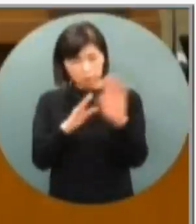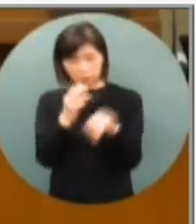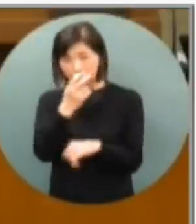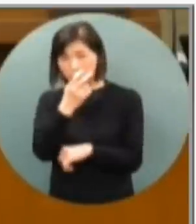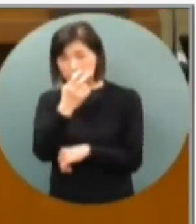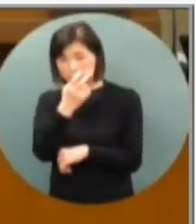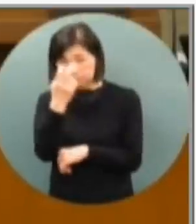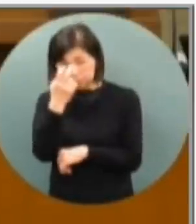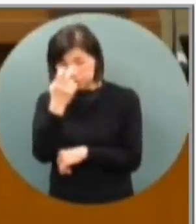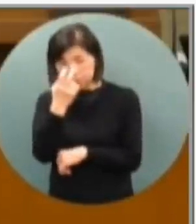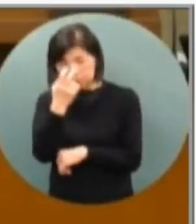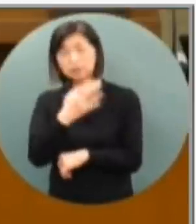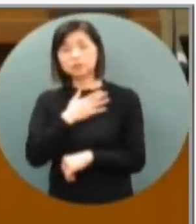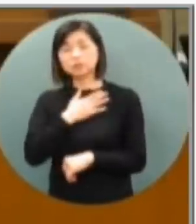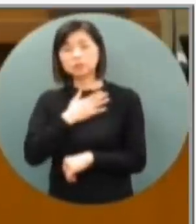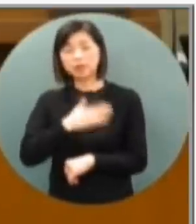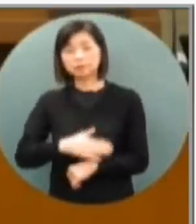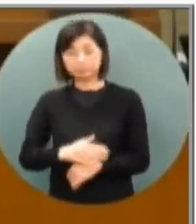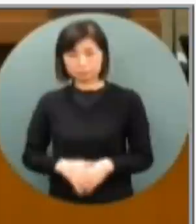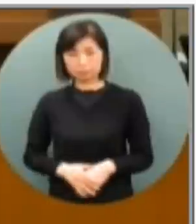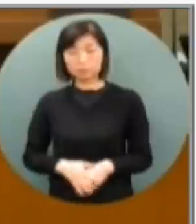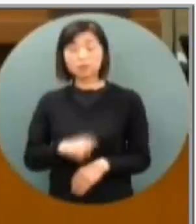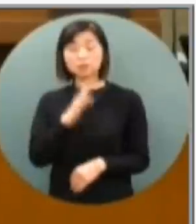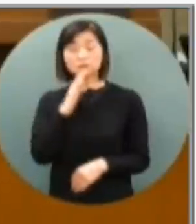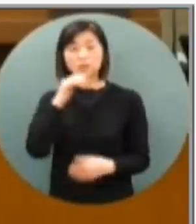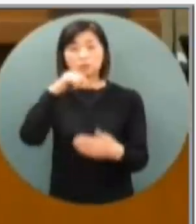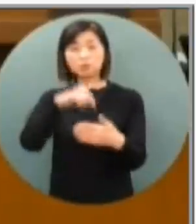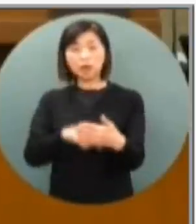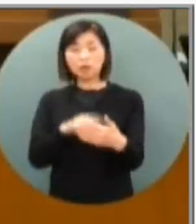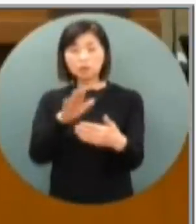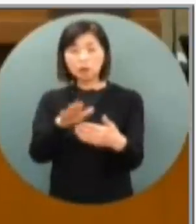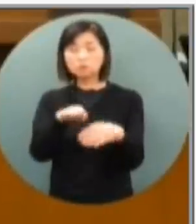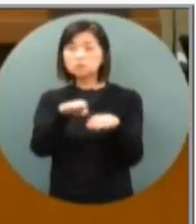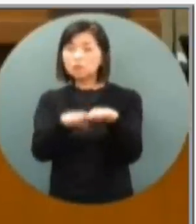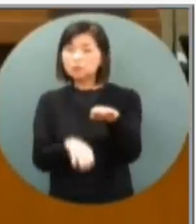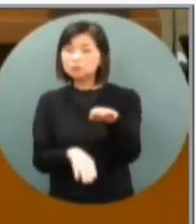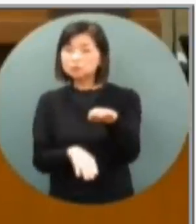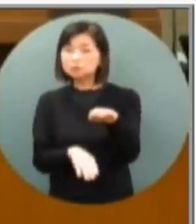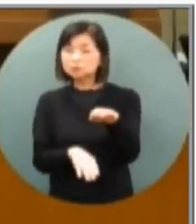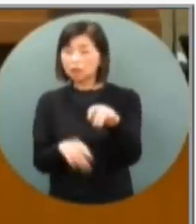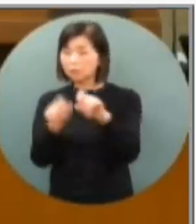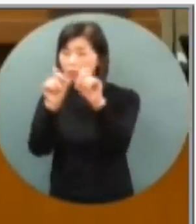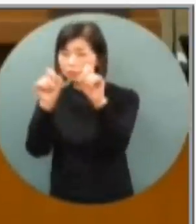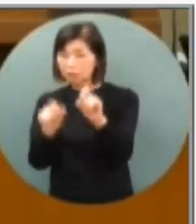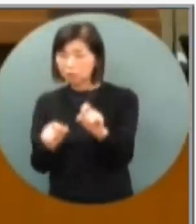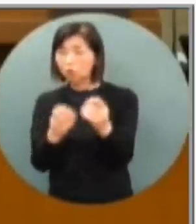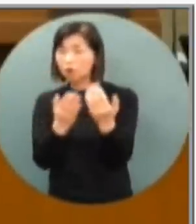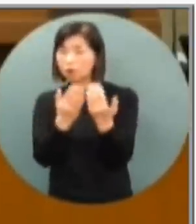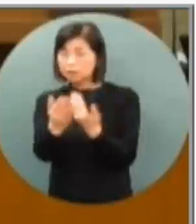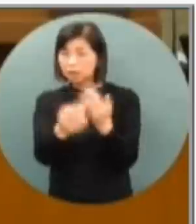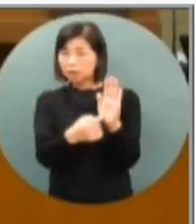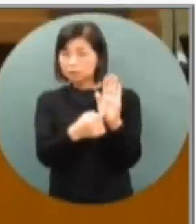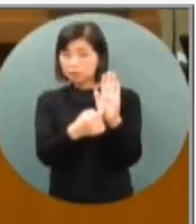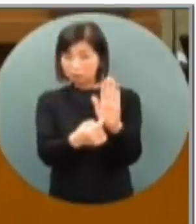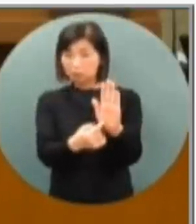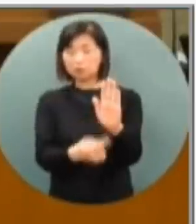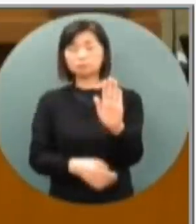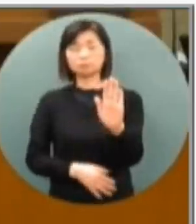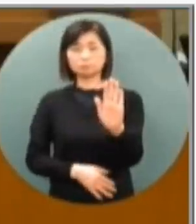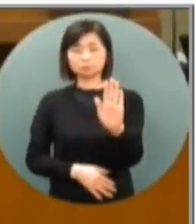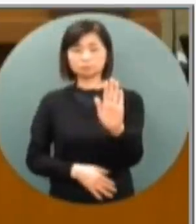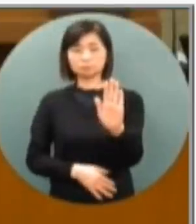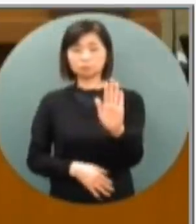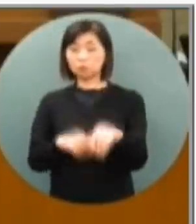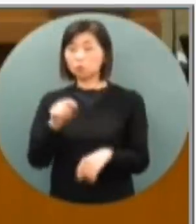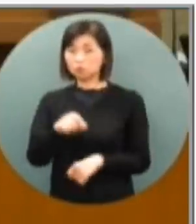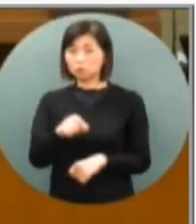事実の中にある差別性や問題点を明らかにしながら、その